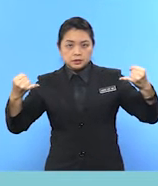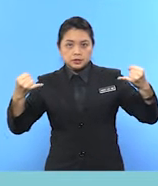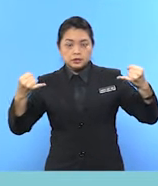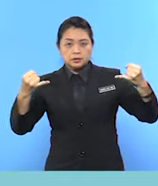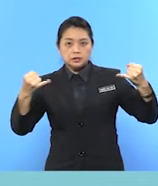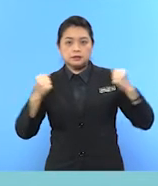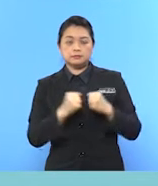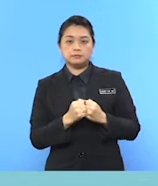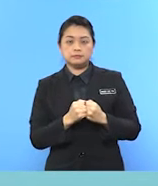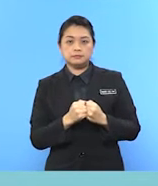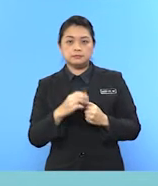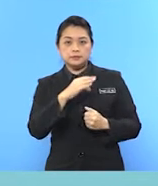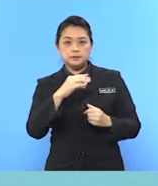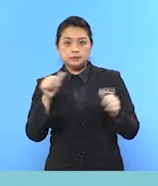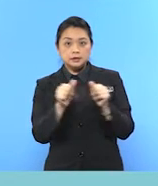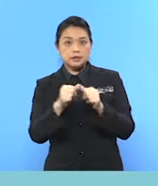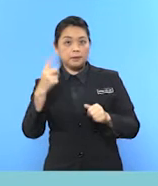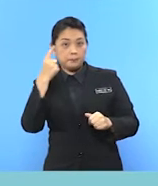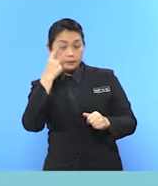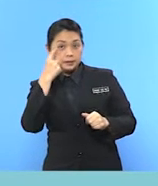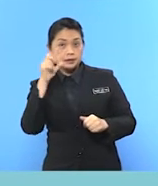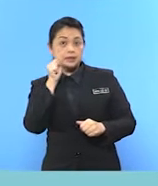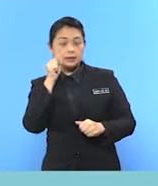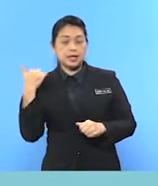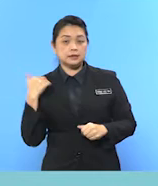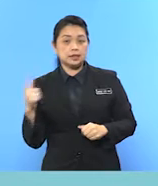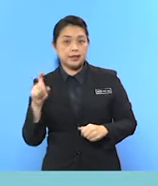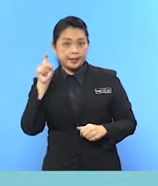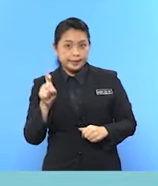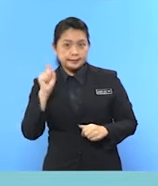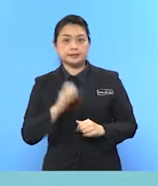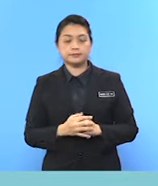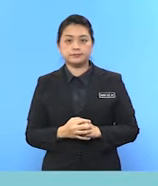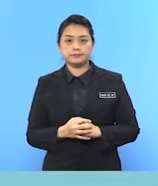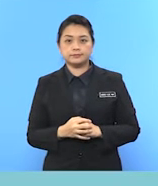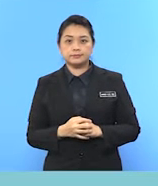hujung tiang lampu dengan mata sarah ialah X meter.